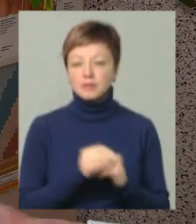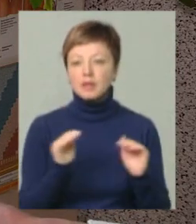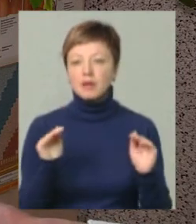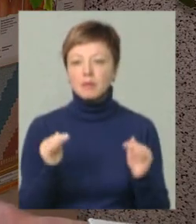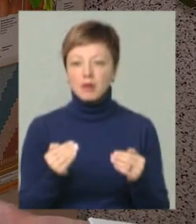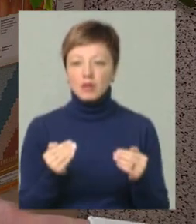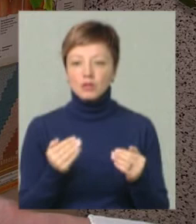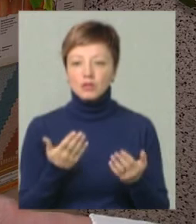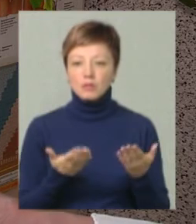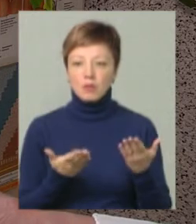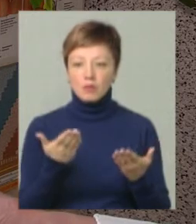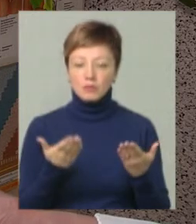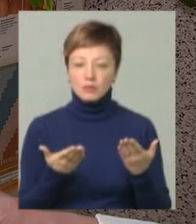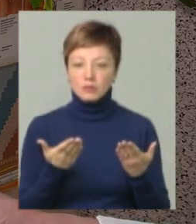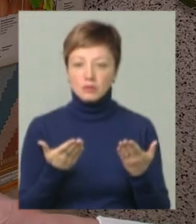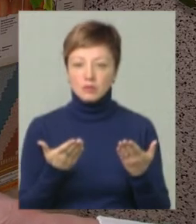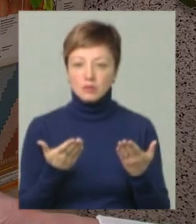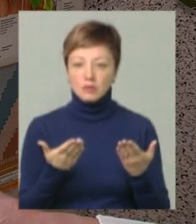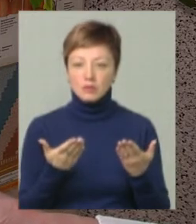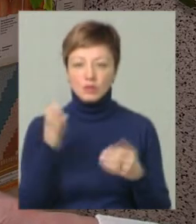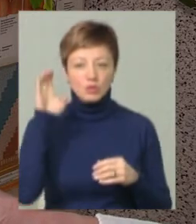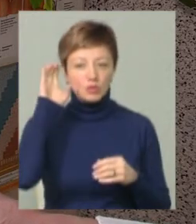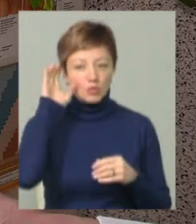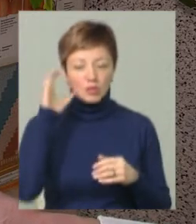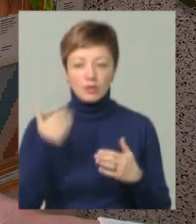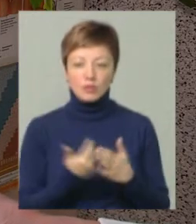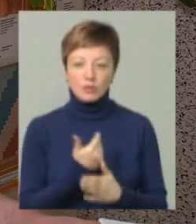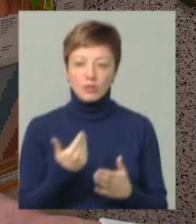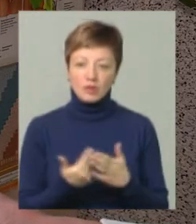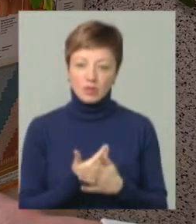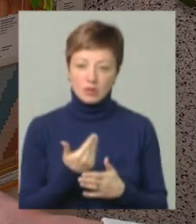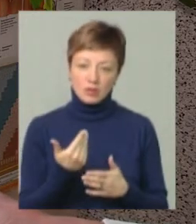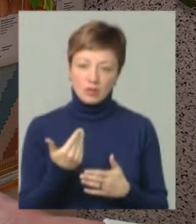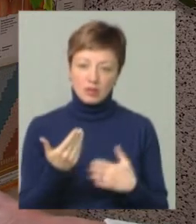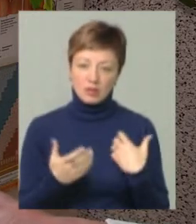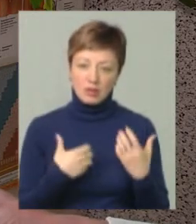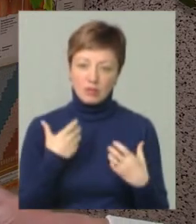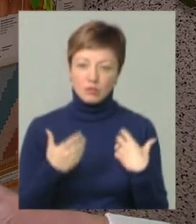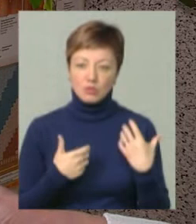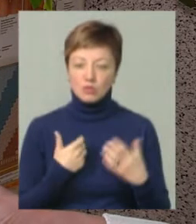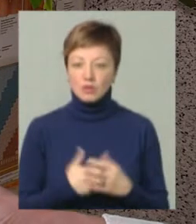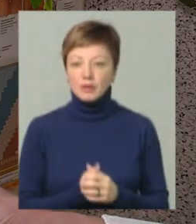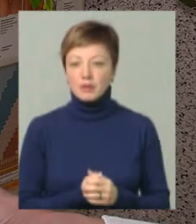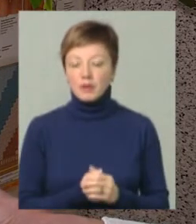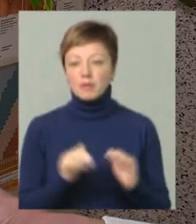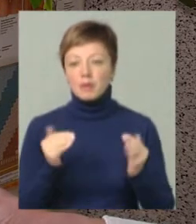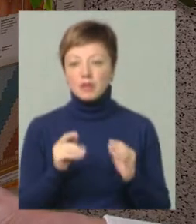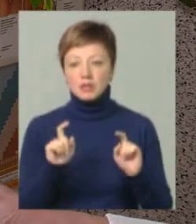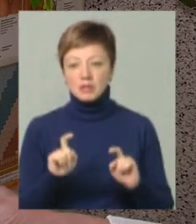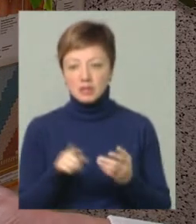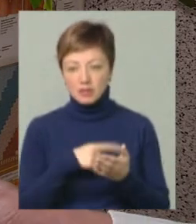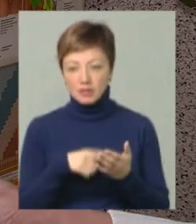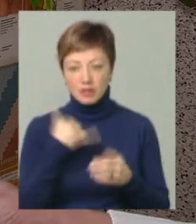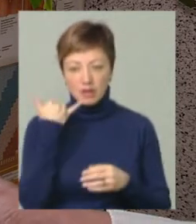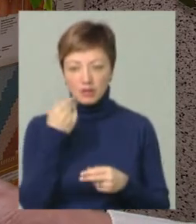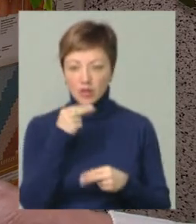Менше, мабуть, якщо це є можливість, можливо, слухати такі новини. Менше сидіти в телефоні,